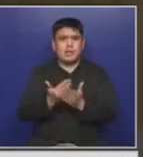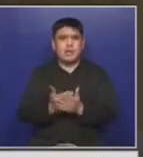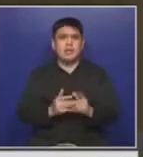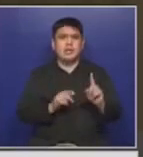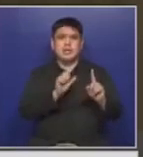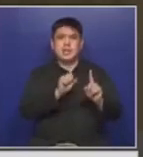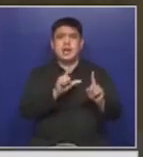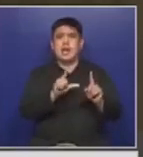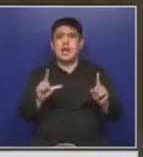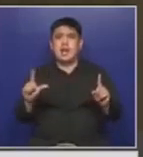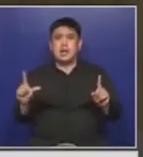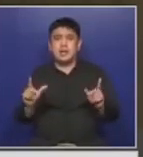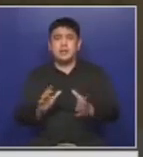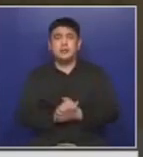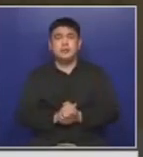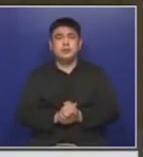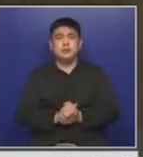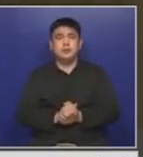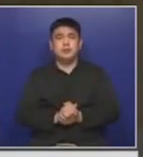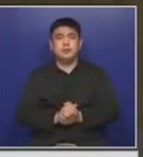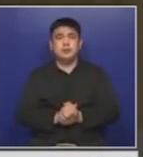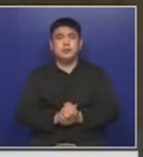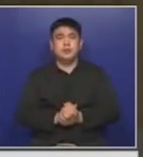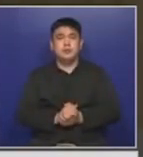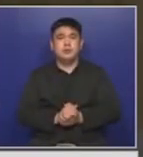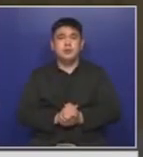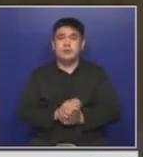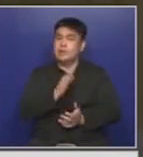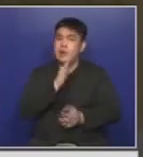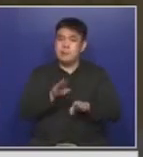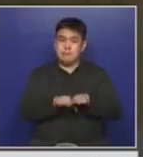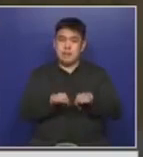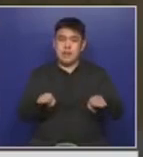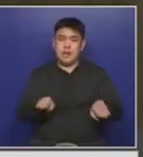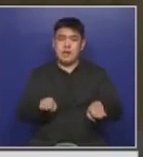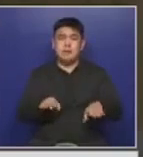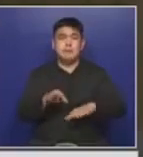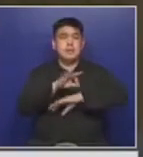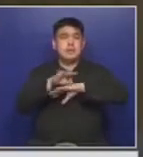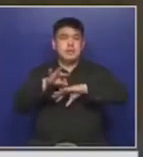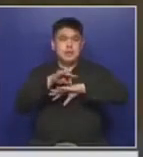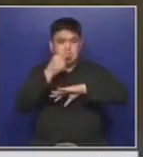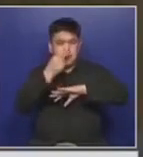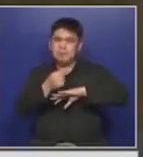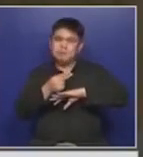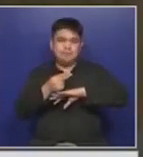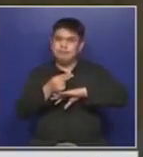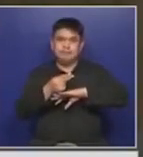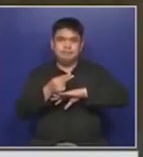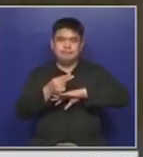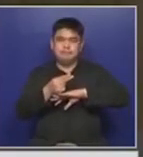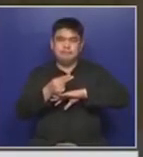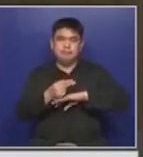านเนี่ยแต่ถ้าหากมาตรฐานบัญชีท่านไม่ทันสมัยนะครับตัวเลขเหล่านี้ก็เ